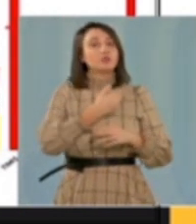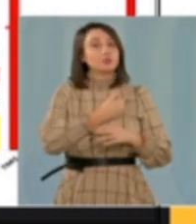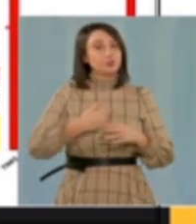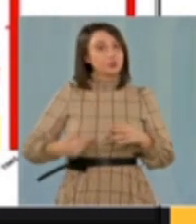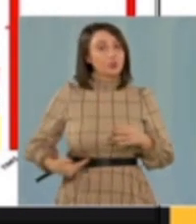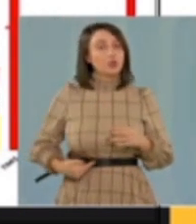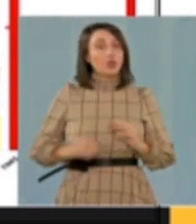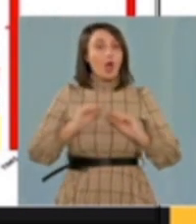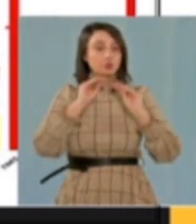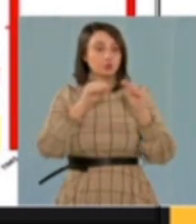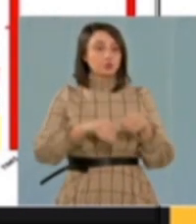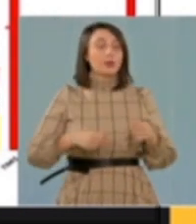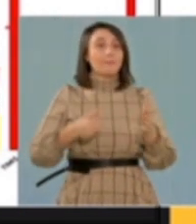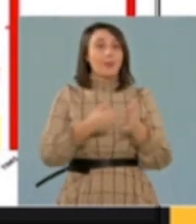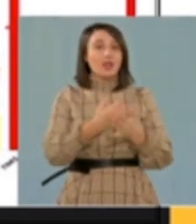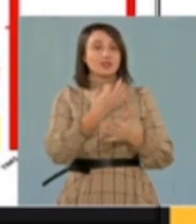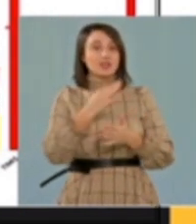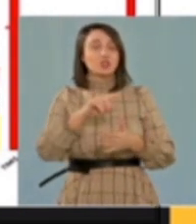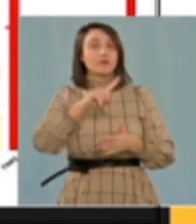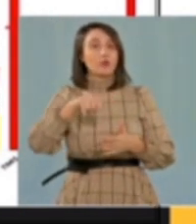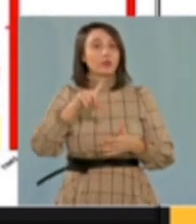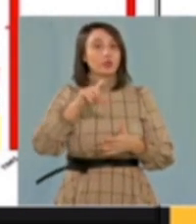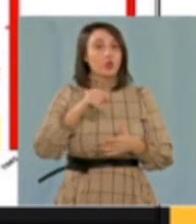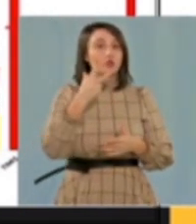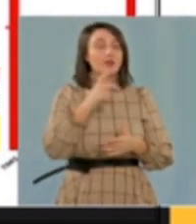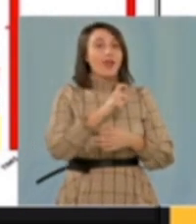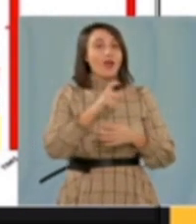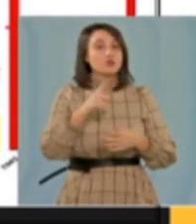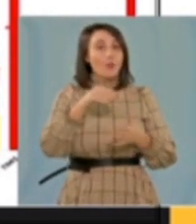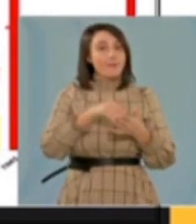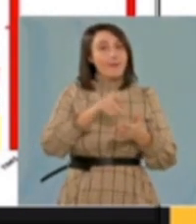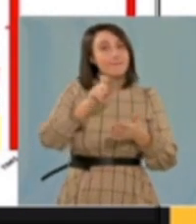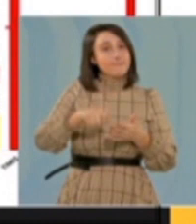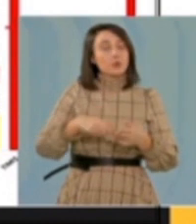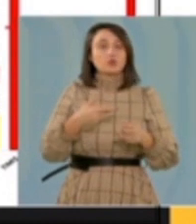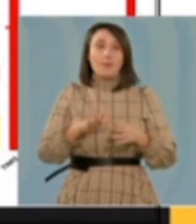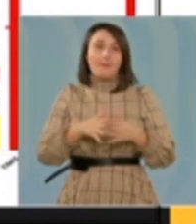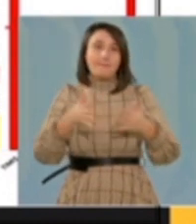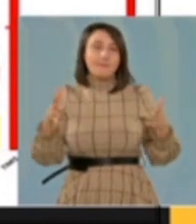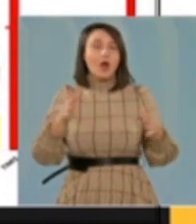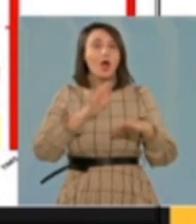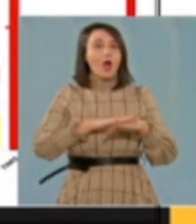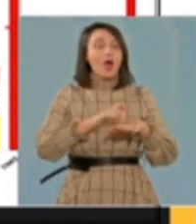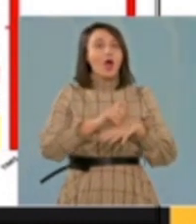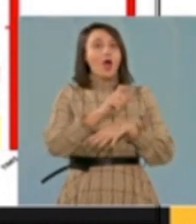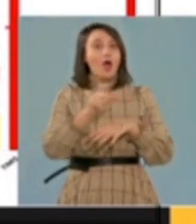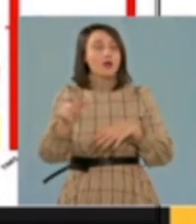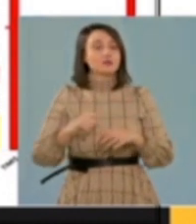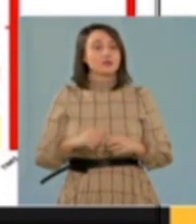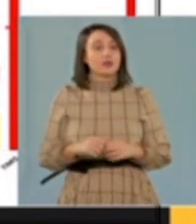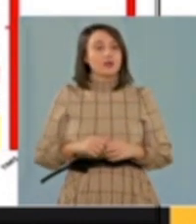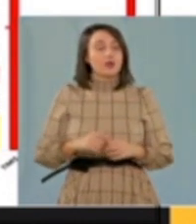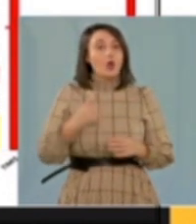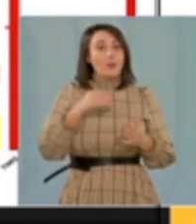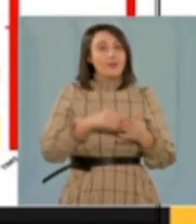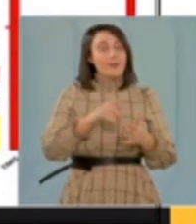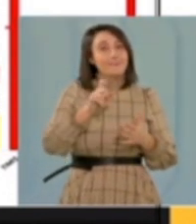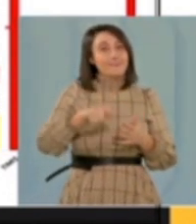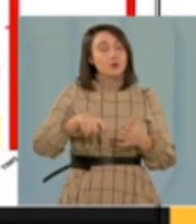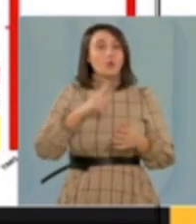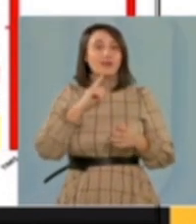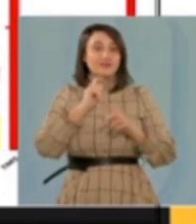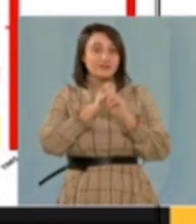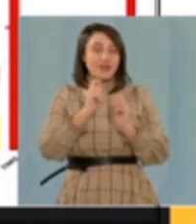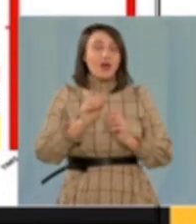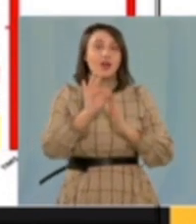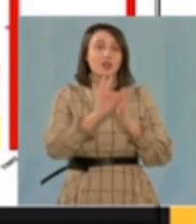București, rata a ajuns până la 10,23 la 1000 de locuitori, însă cea mai mare rată de incidență a cazurilor COVID la 1000 de locuitori din țară